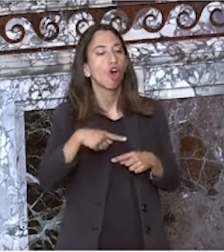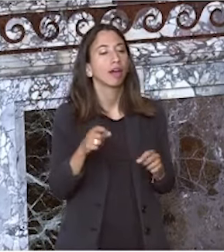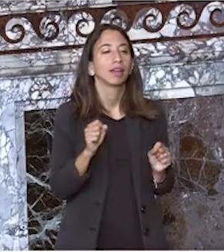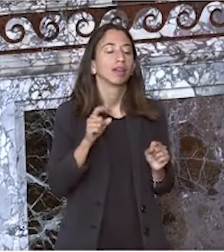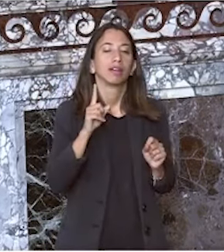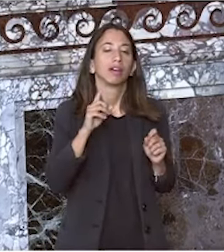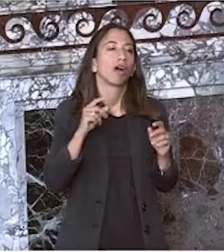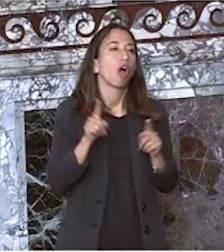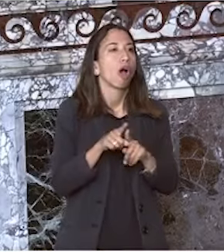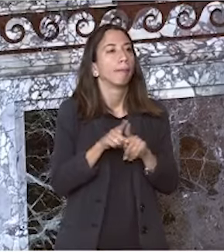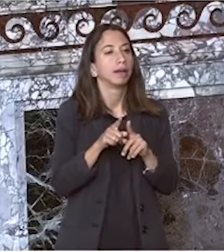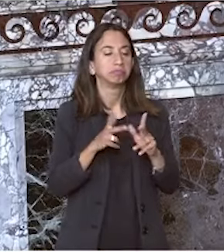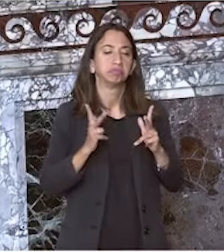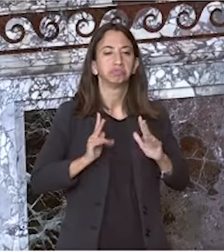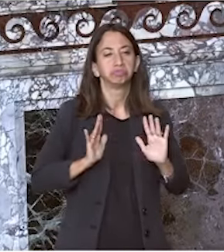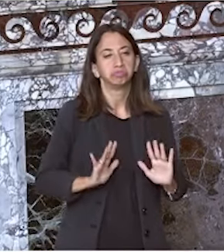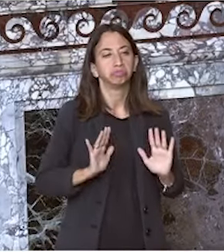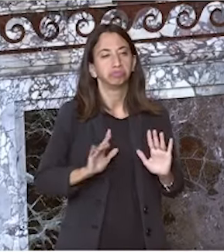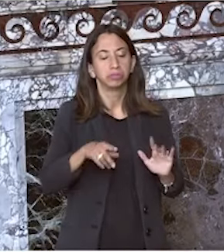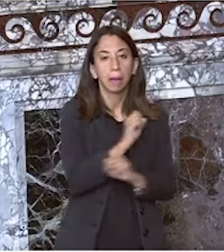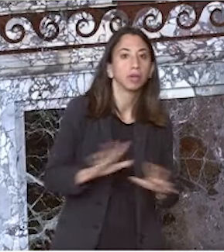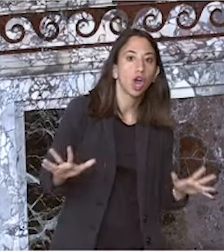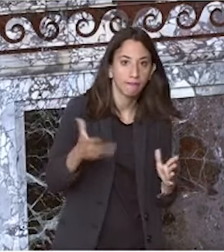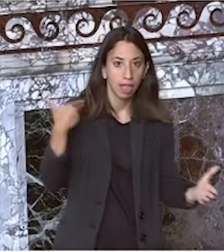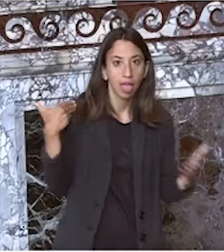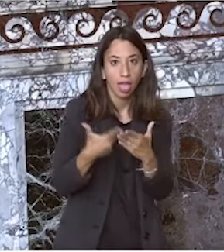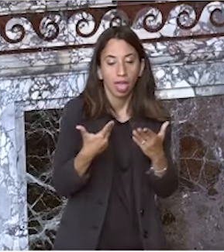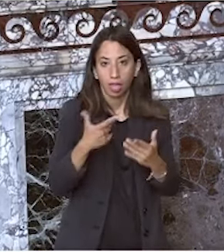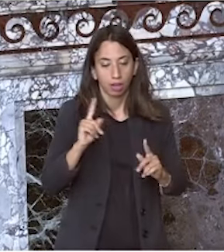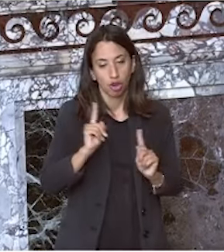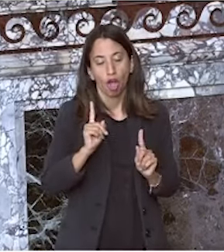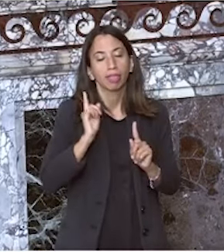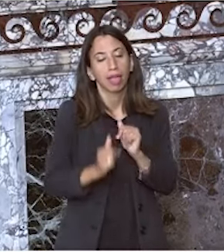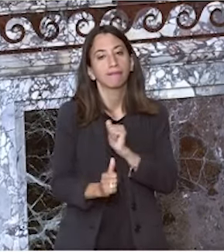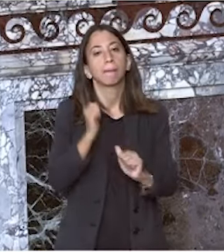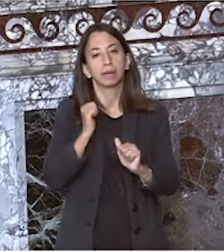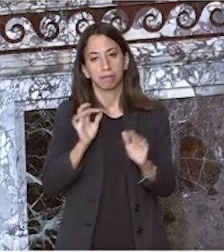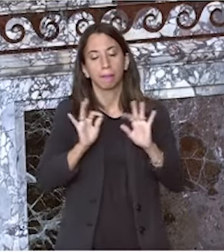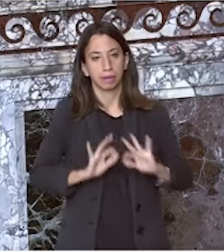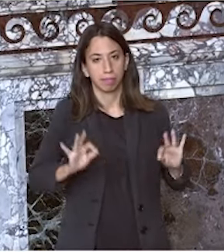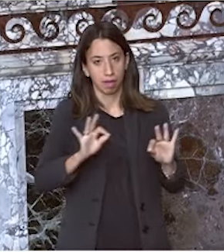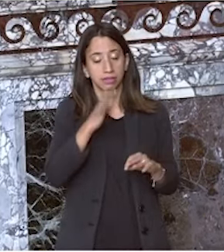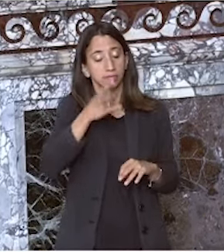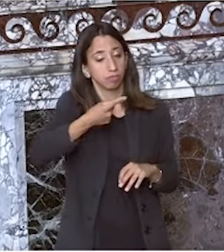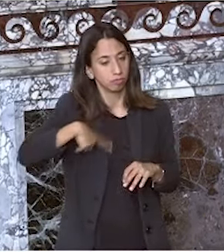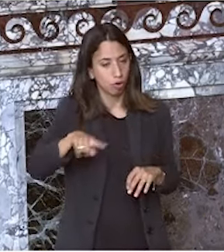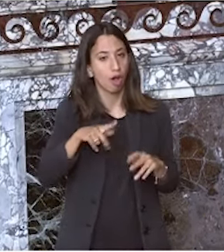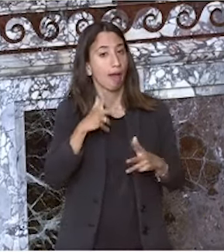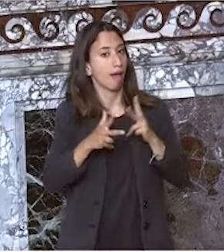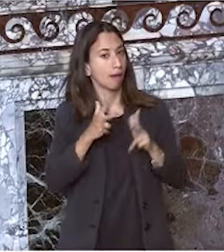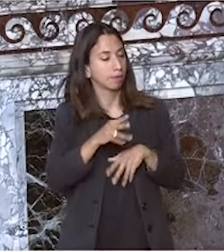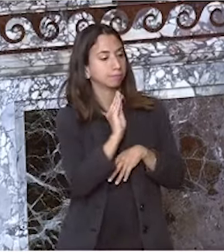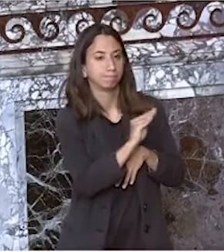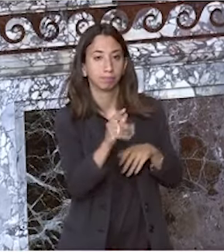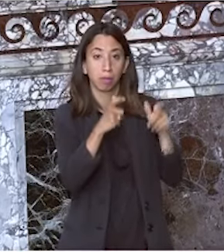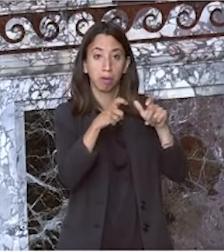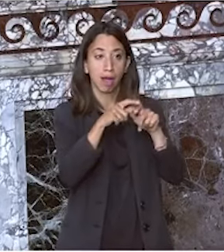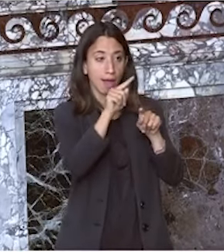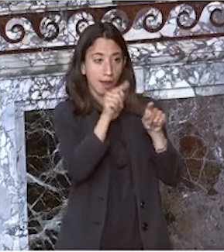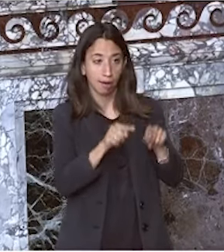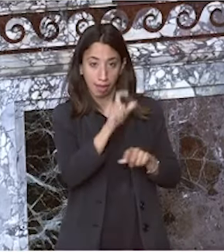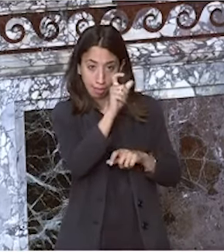cogliere impreparati da tensioni che potrebbero emergere in futuro. Ad aprile abbiamo chiesto alle banche di costituire entro